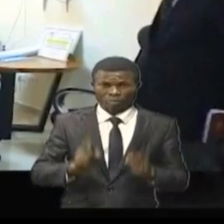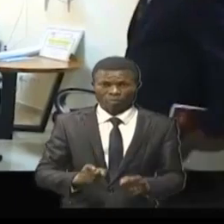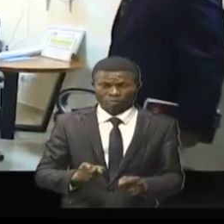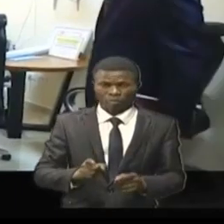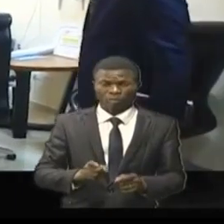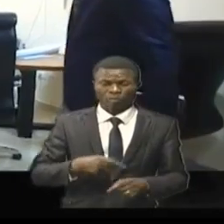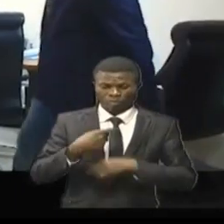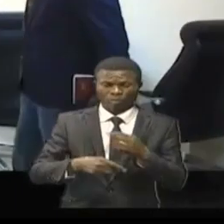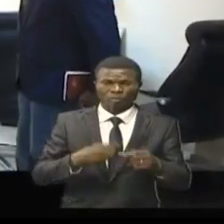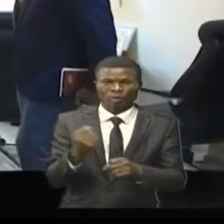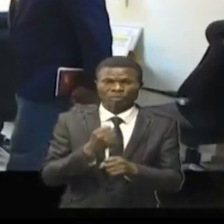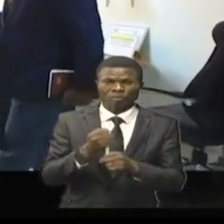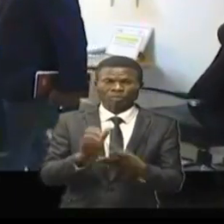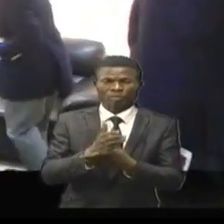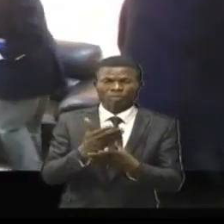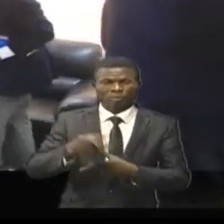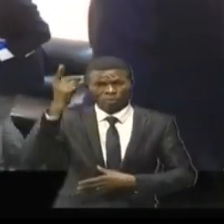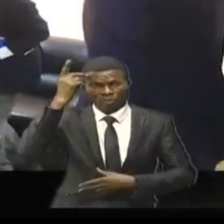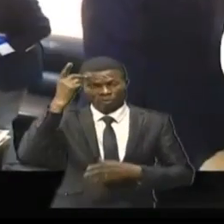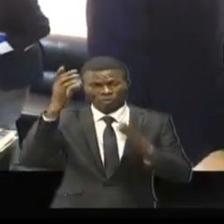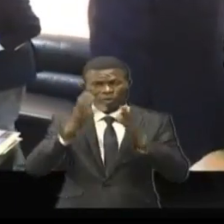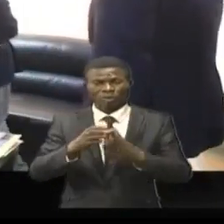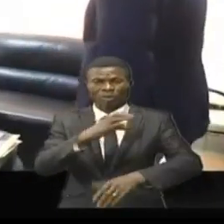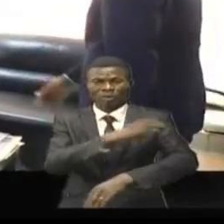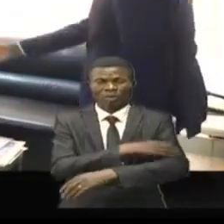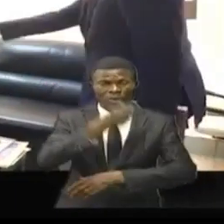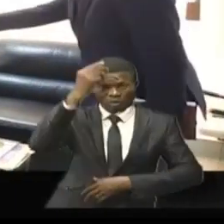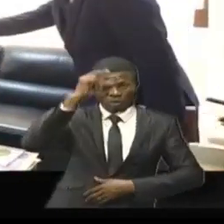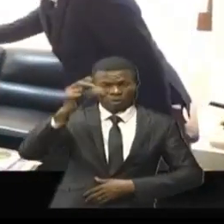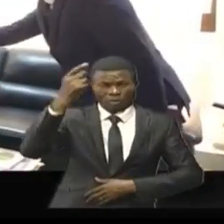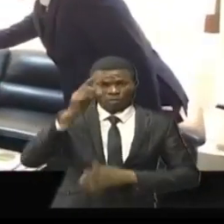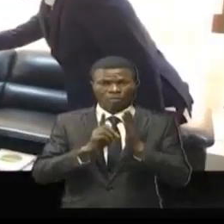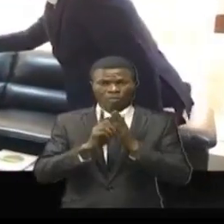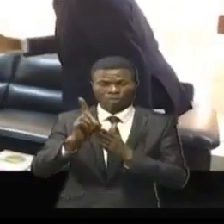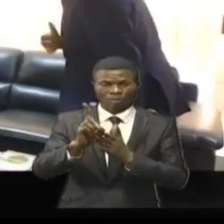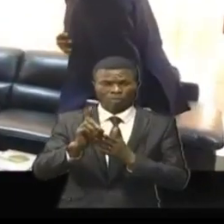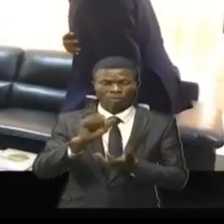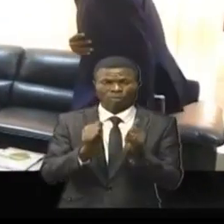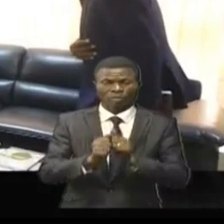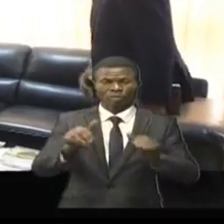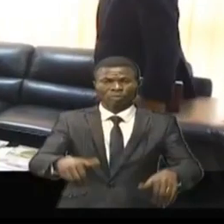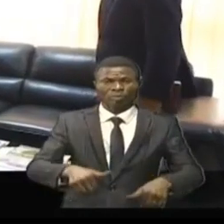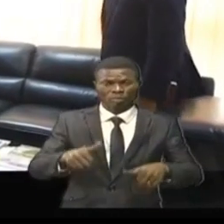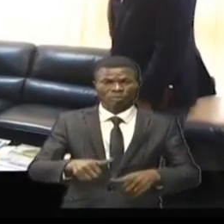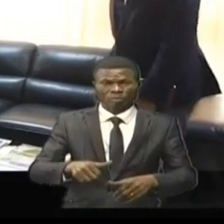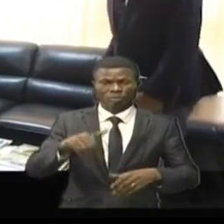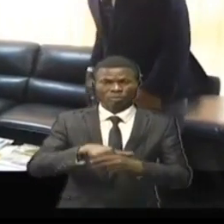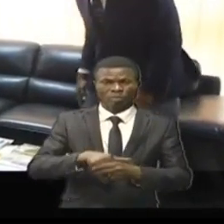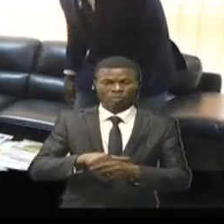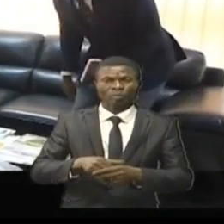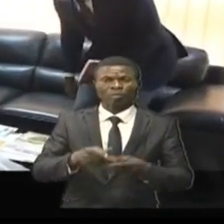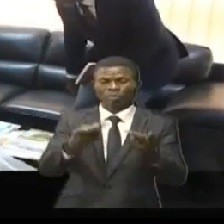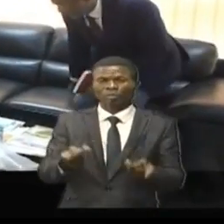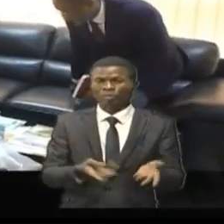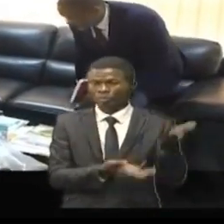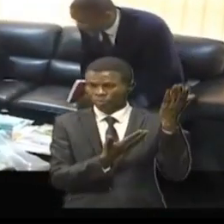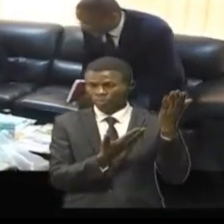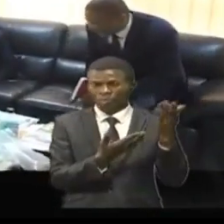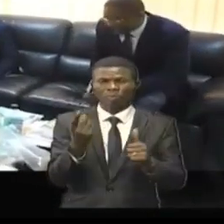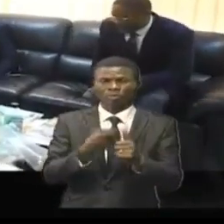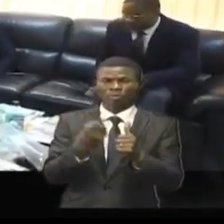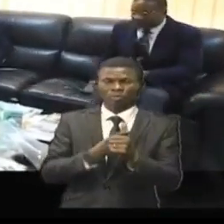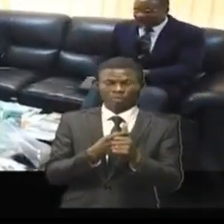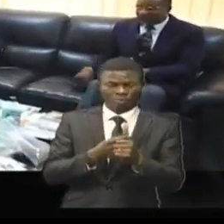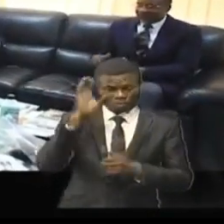de coopération entre Kinshasa et Abidjan sur le développement du secteur agricole au niveau des chaînes de valeur, surtout voir dans